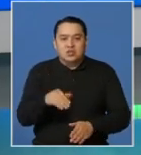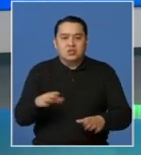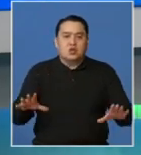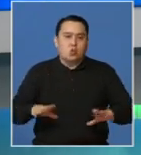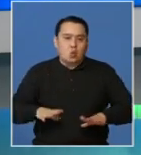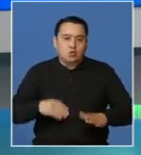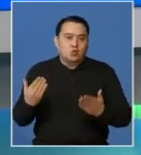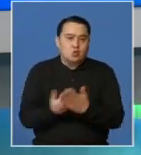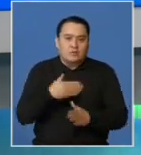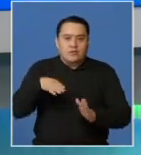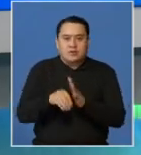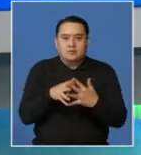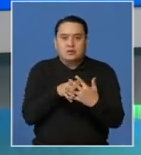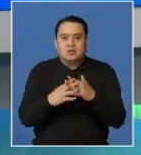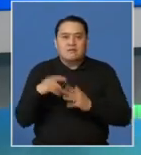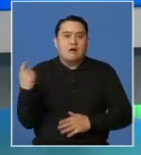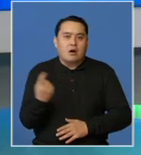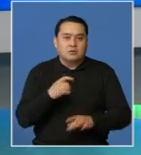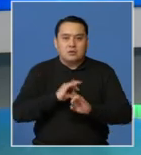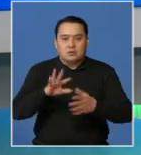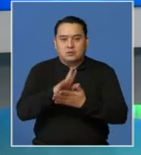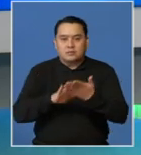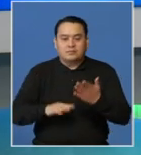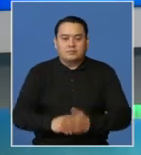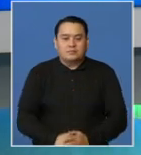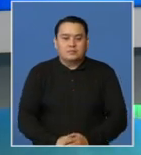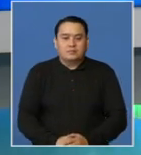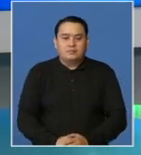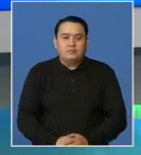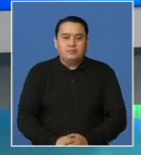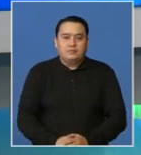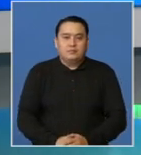О нововведении в сфере сельского хозяйства подробнее расскажет наш корреспондент.